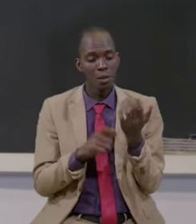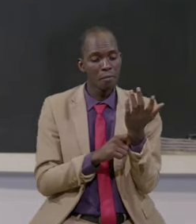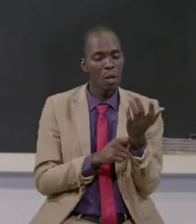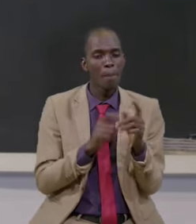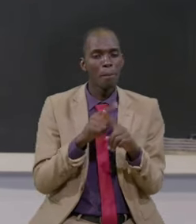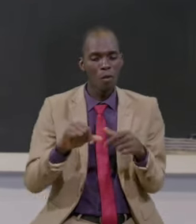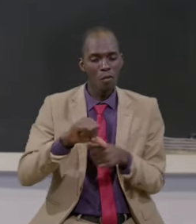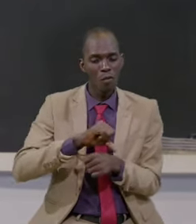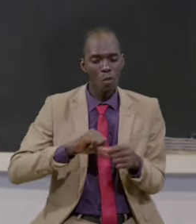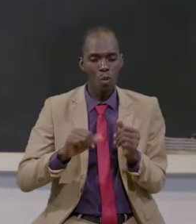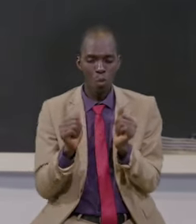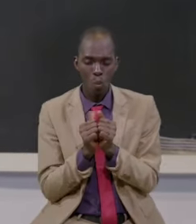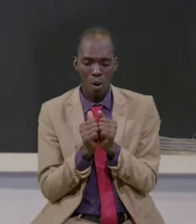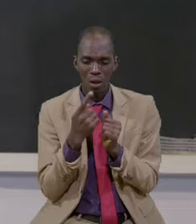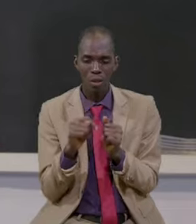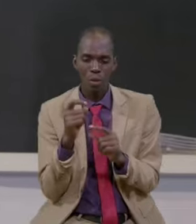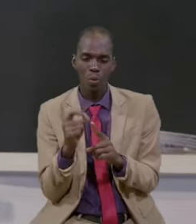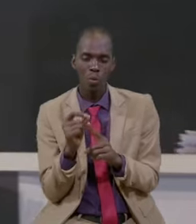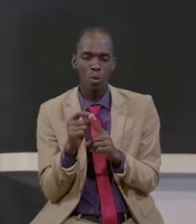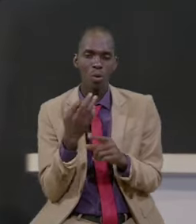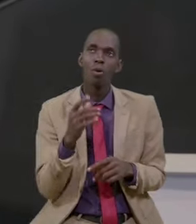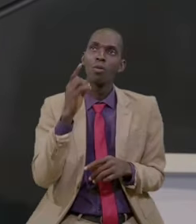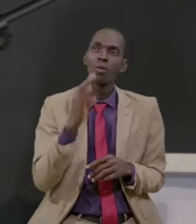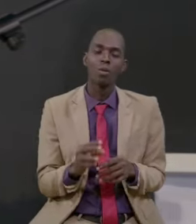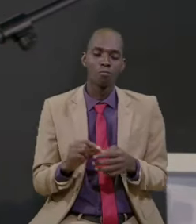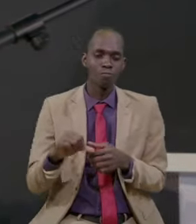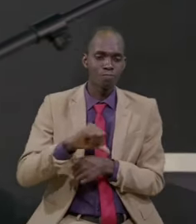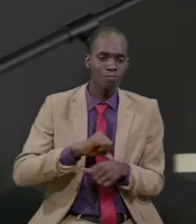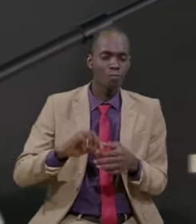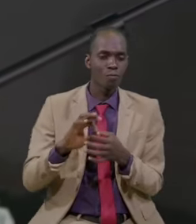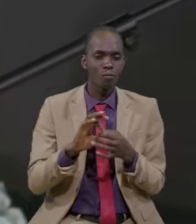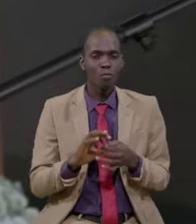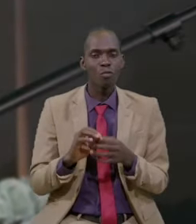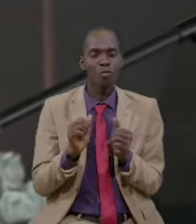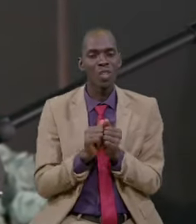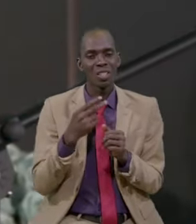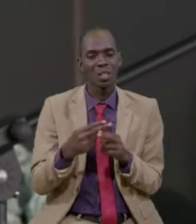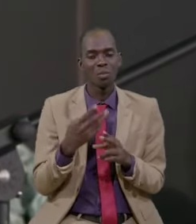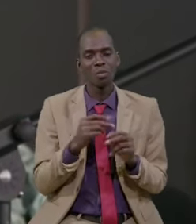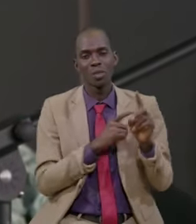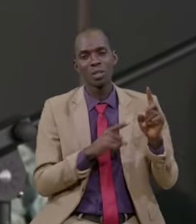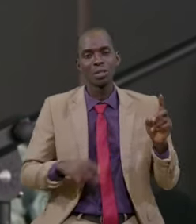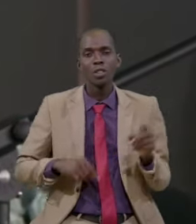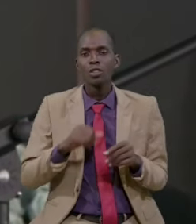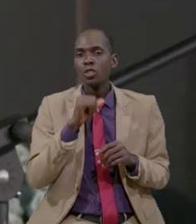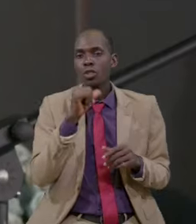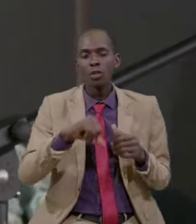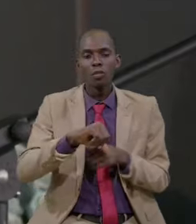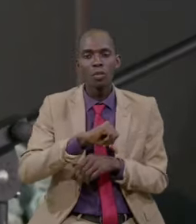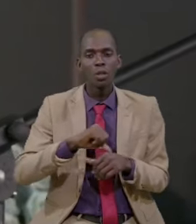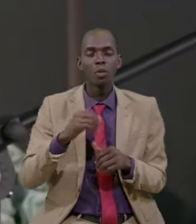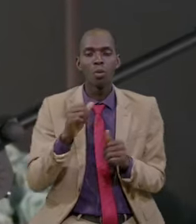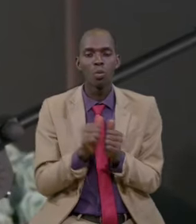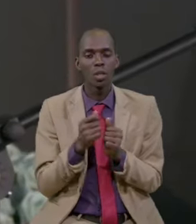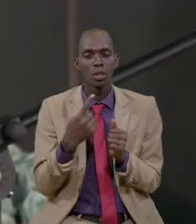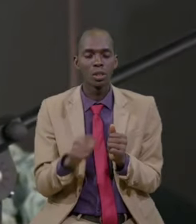2. Ceux-là, ils étaient en communion, pas la communion de la chair, mais la communion autour de la parole,